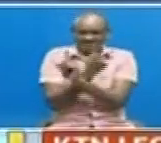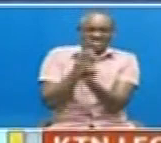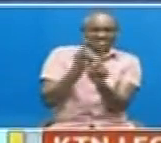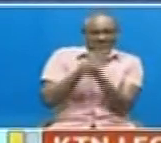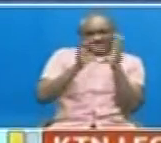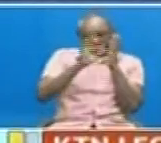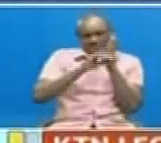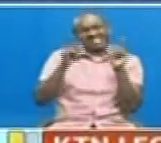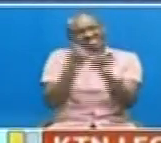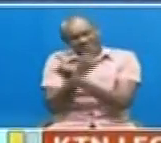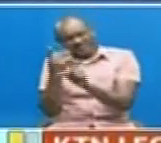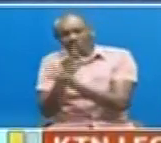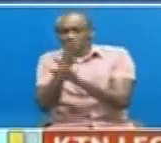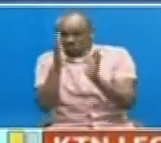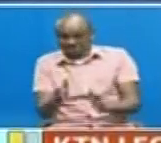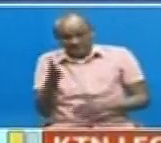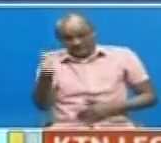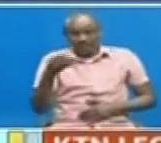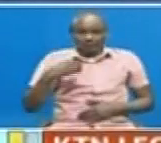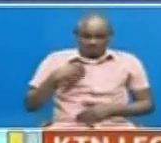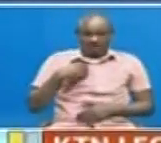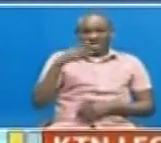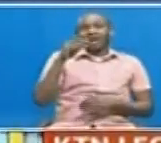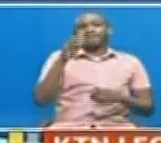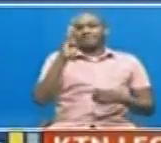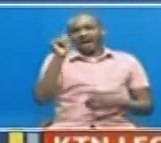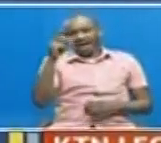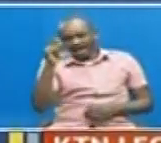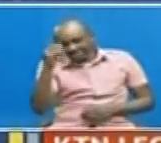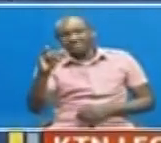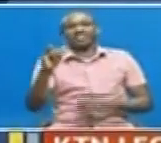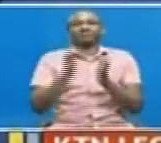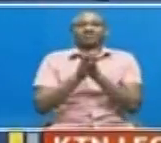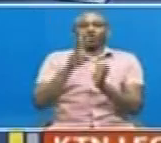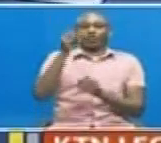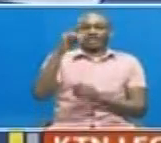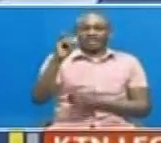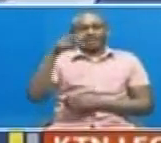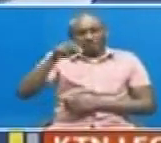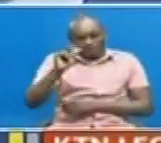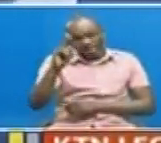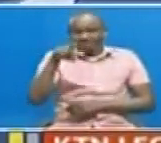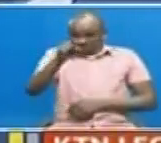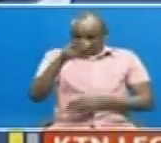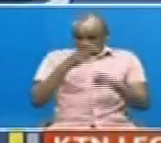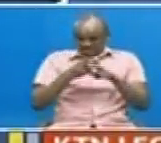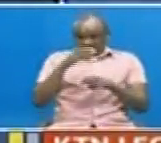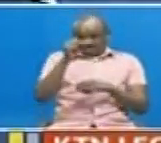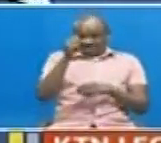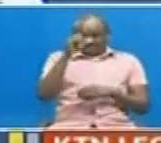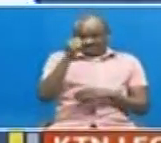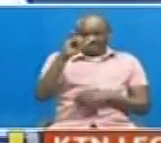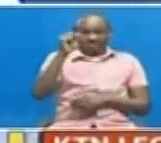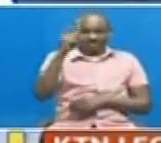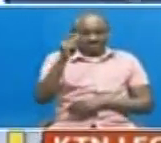maarufu, wasanii maarufu humu nchini kutoka Kambua, Bahati, Ulipol. Sio mwingine ni Saint P. Tutakuwa naye katika sehemu yetu ya